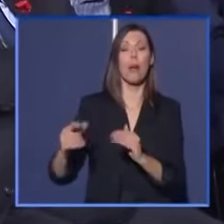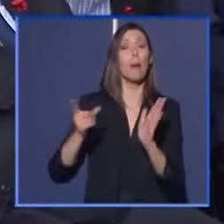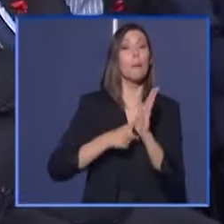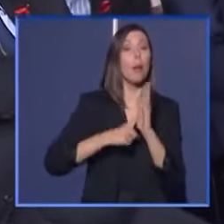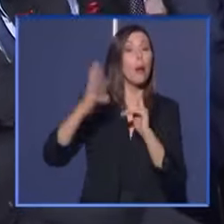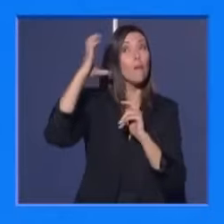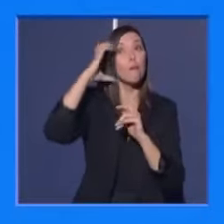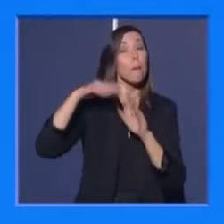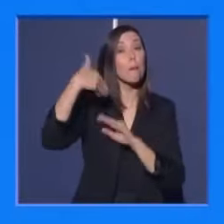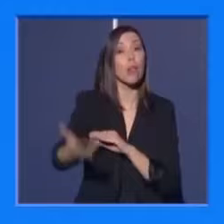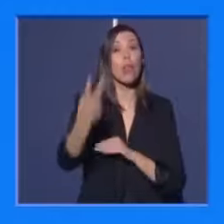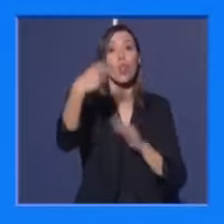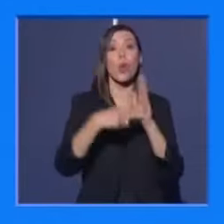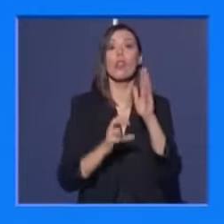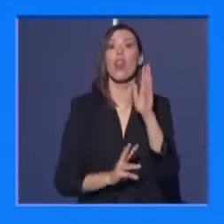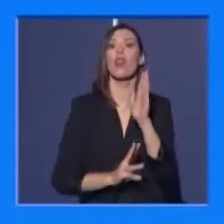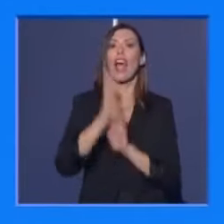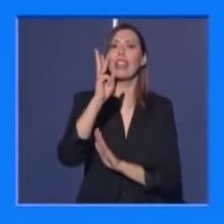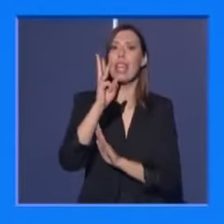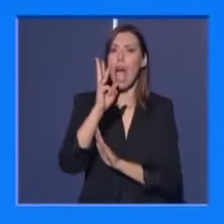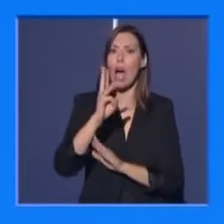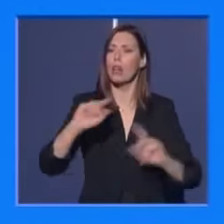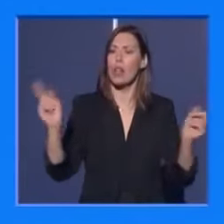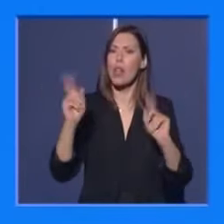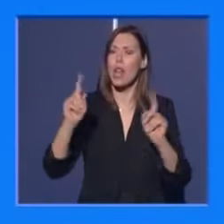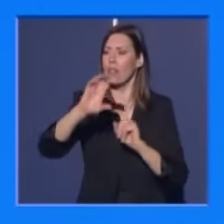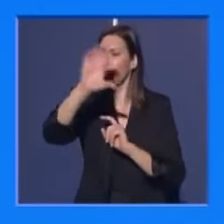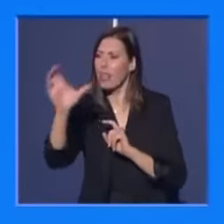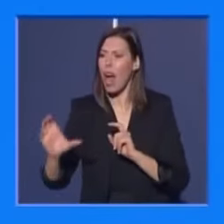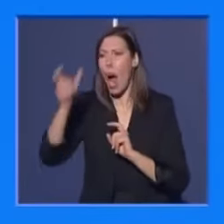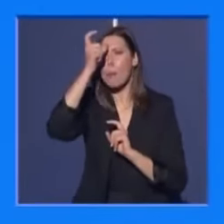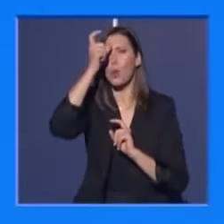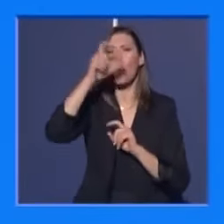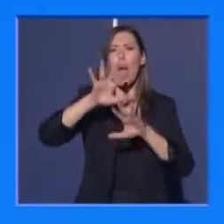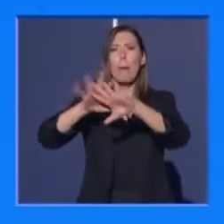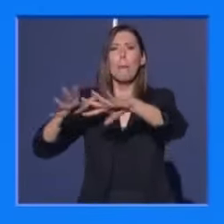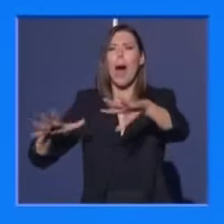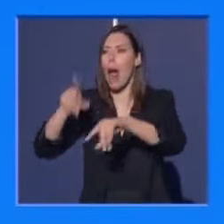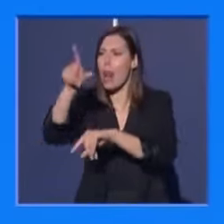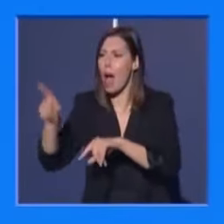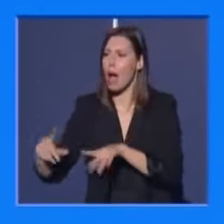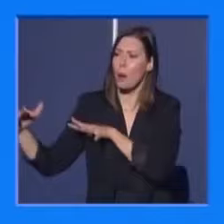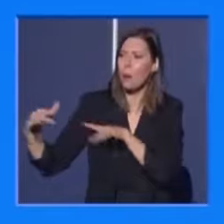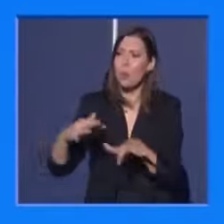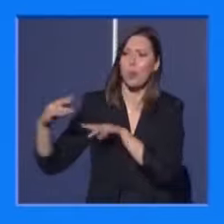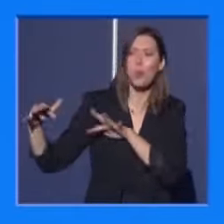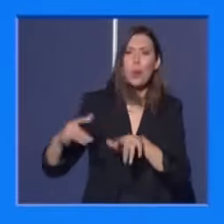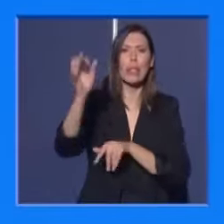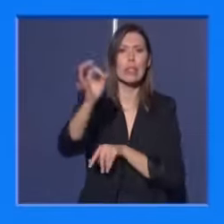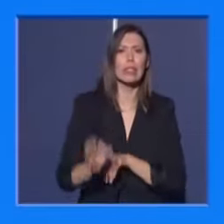13, οι ροές δεν μπέρναγαν κυρίως από τα μικρασιατικά παράλια στα ελληνικά νησιά, που είναι δύο